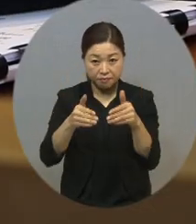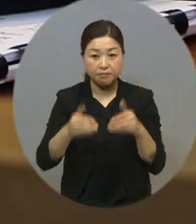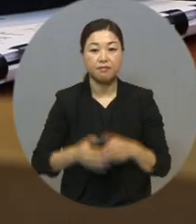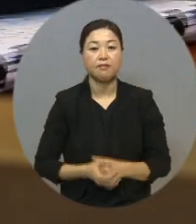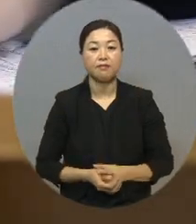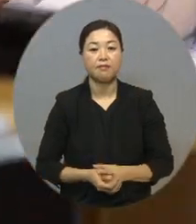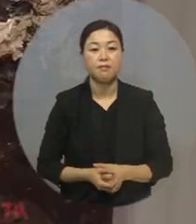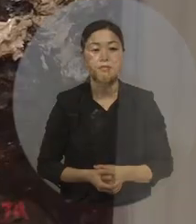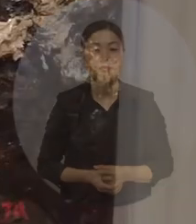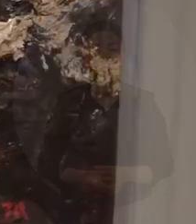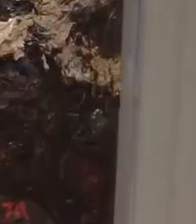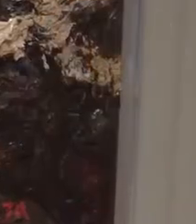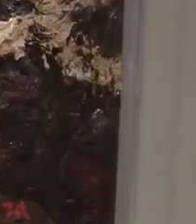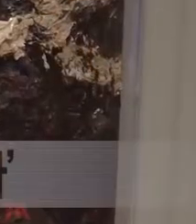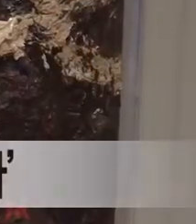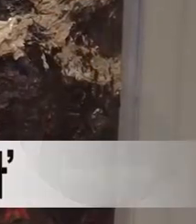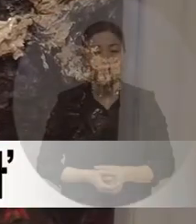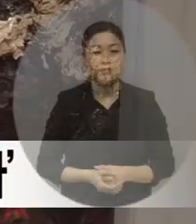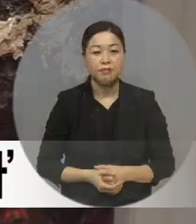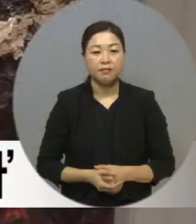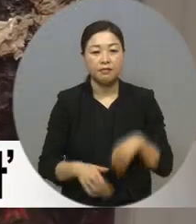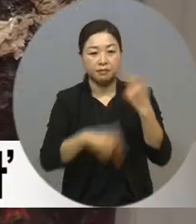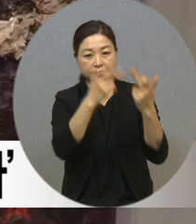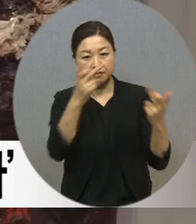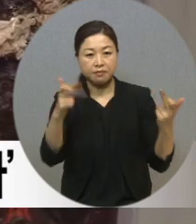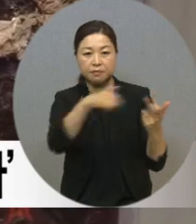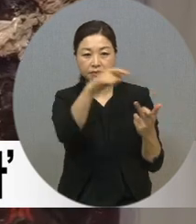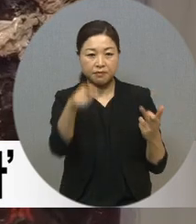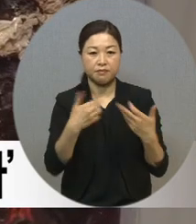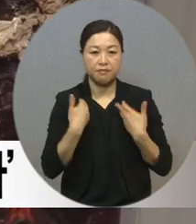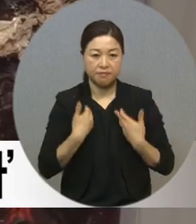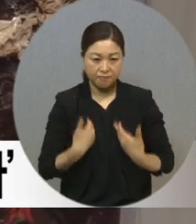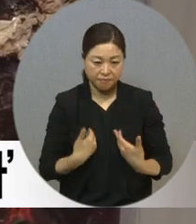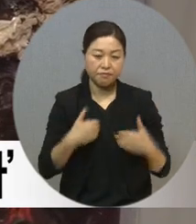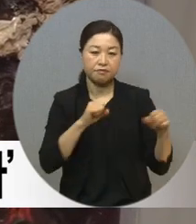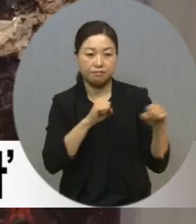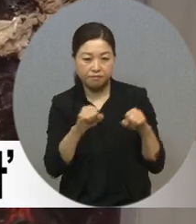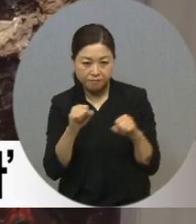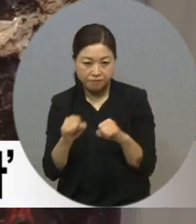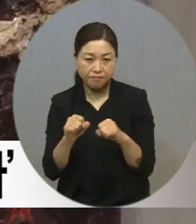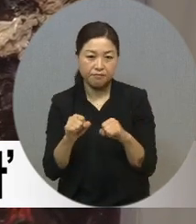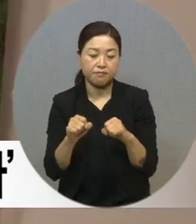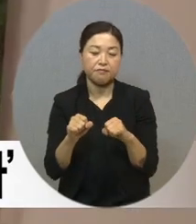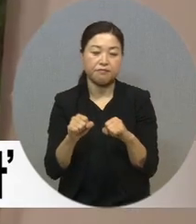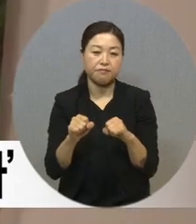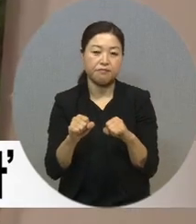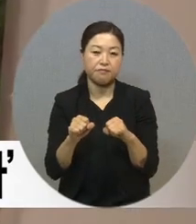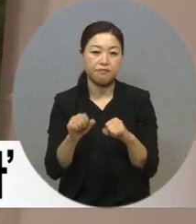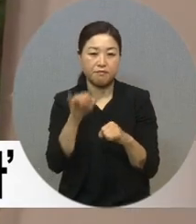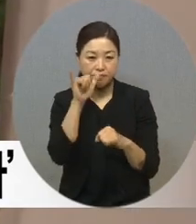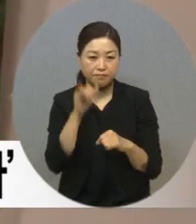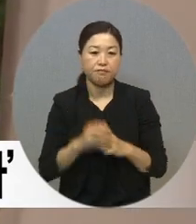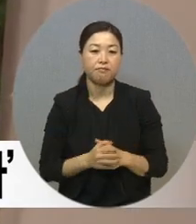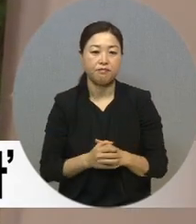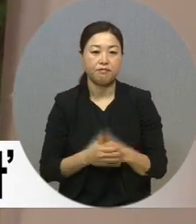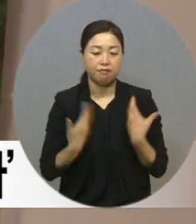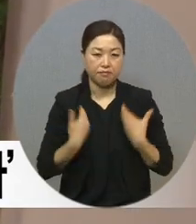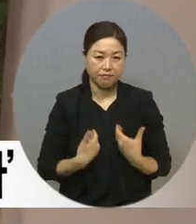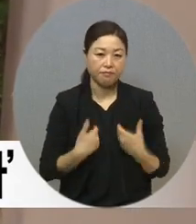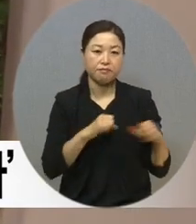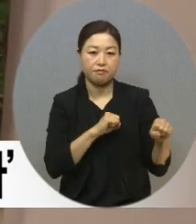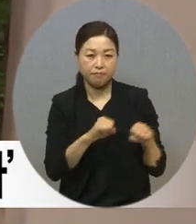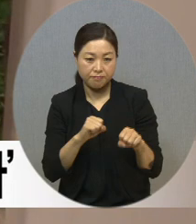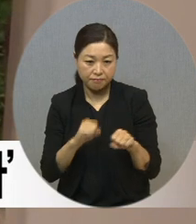유재인입니다. 자연은 때론 고요하기도 때론 움직이기도 합니다. 고요함과 움직임